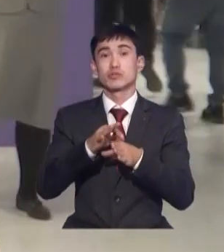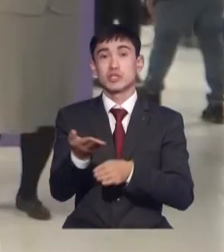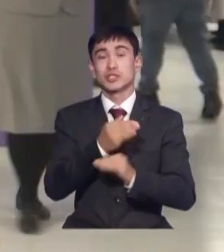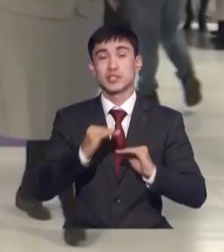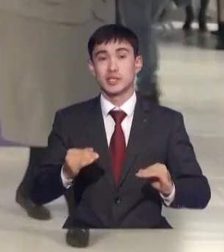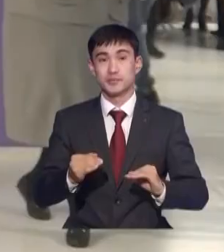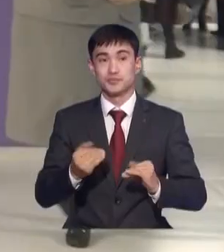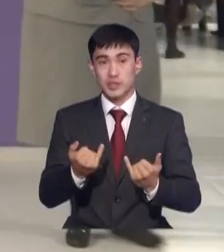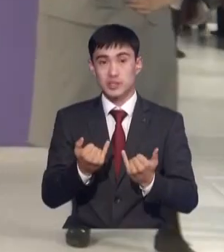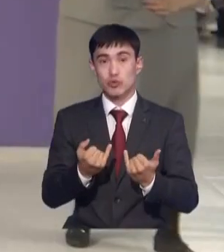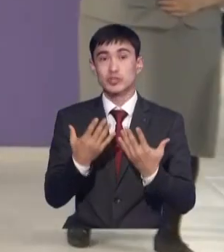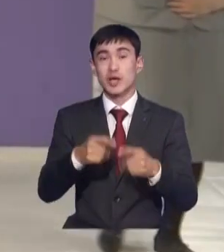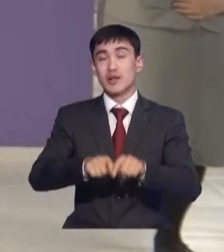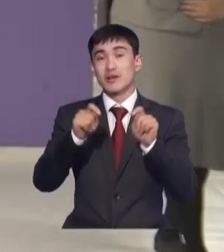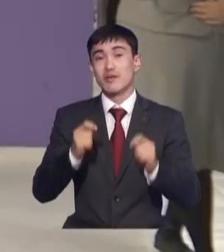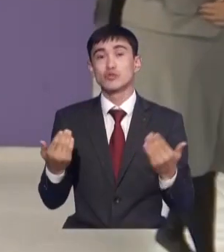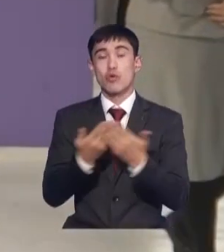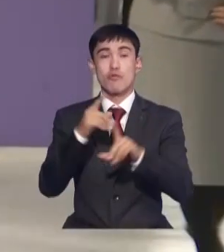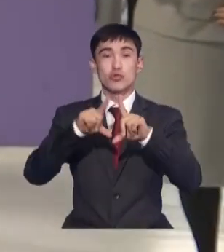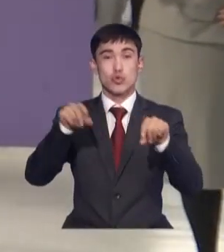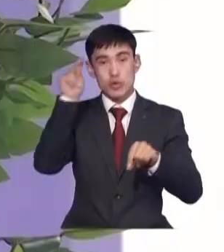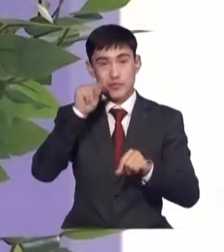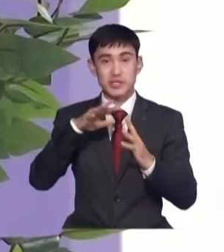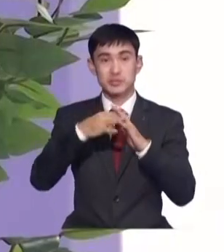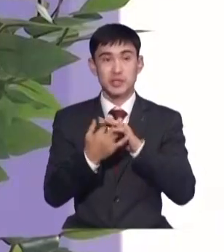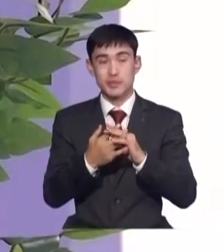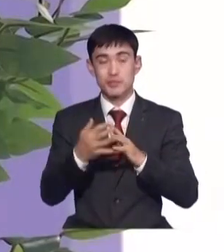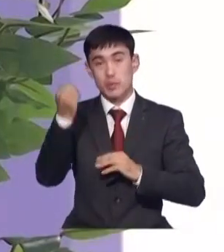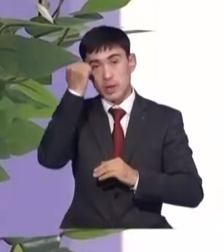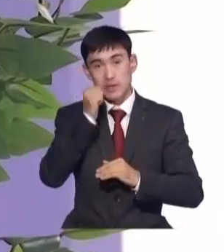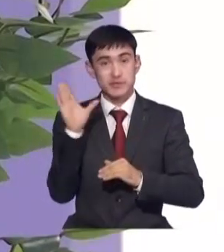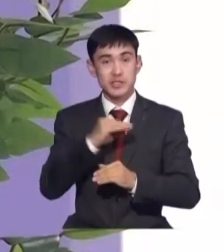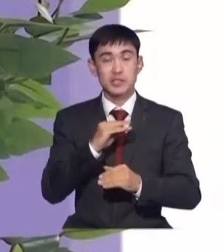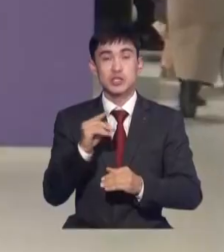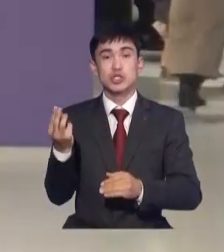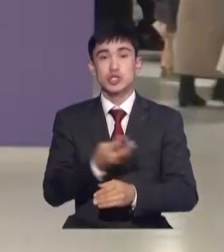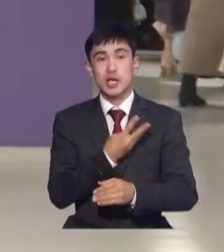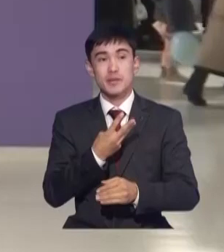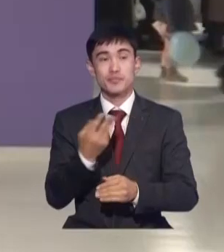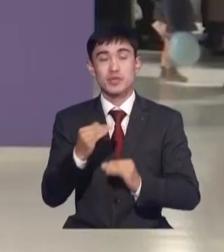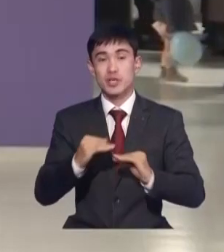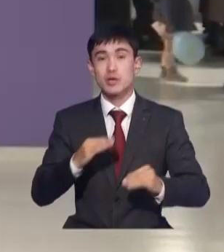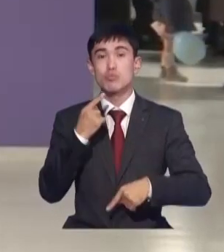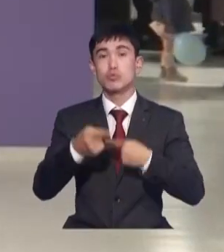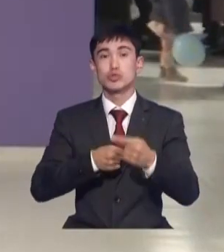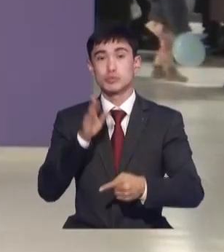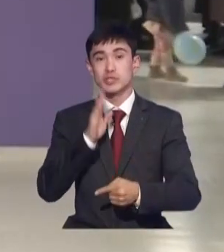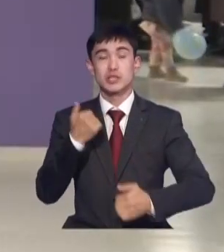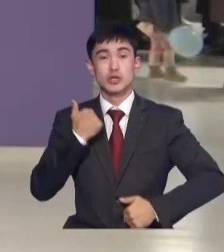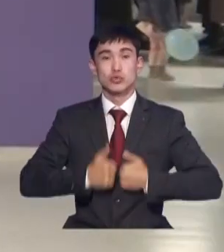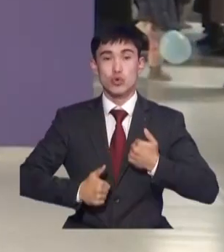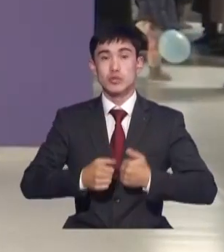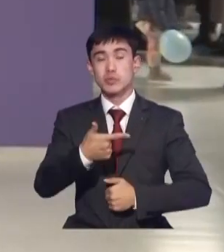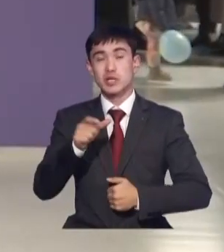наших детей. Вот сегодня открывается новая школа в нашем селе. Благодарим всех. Желаем нашим детям в будущем стать